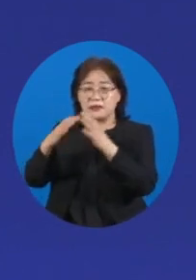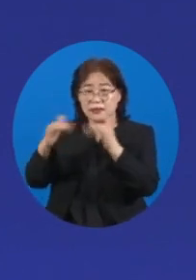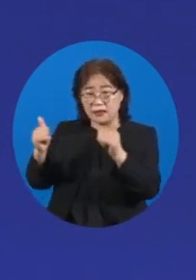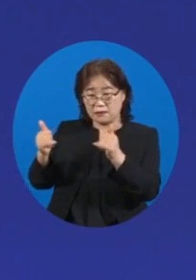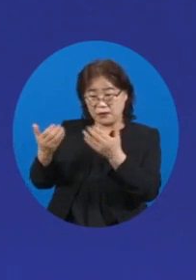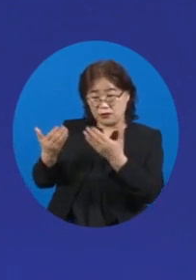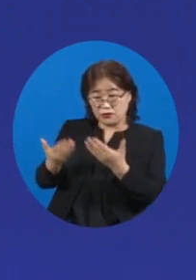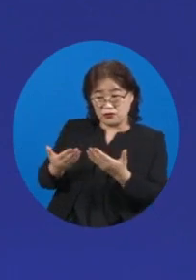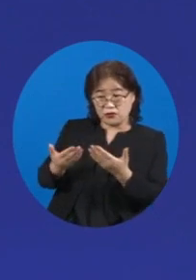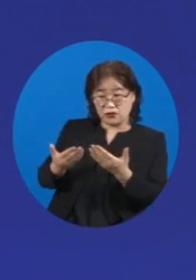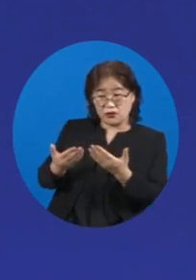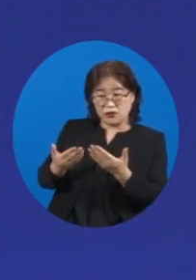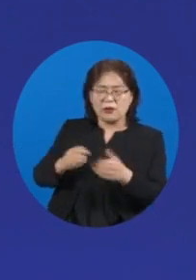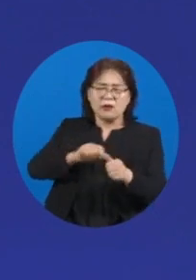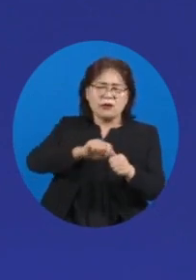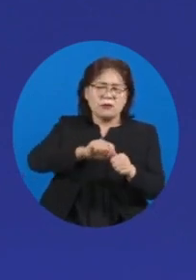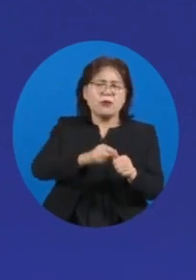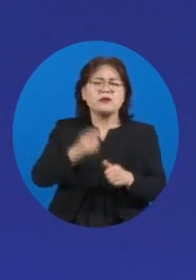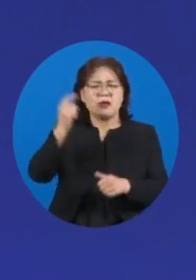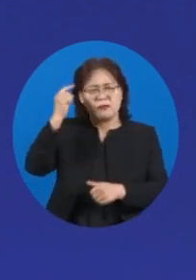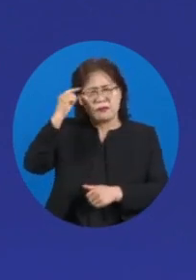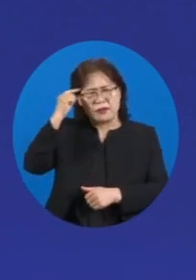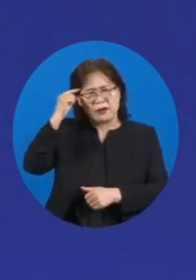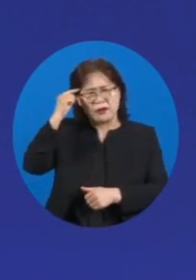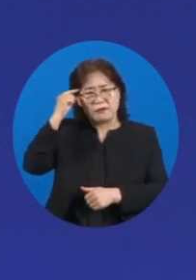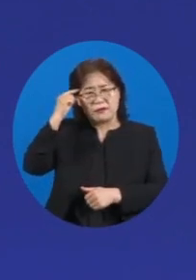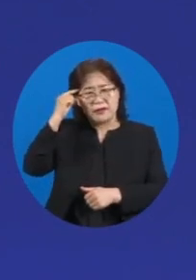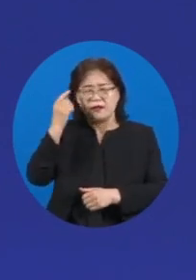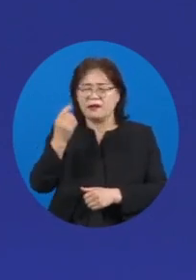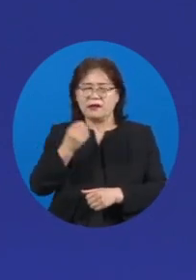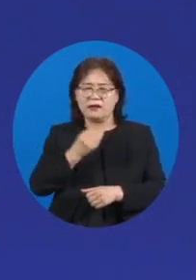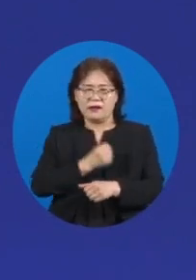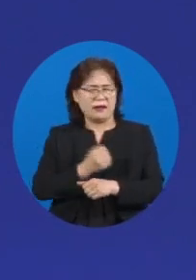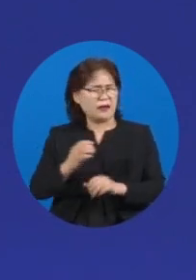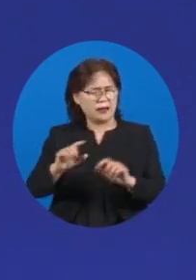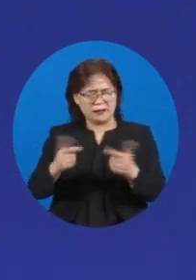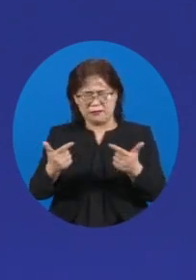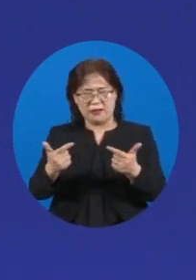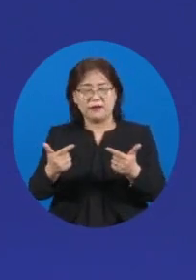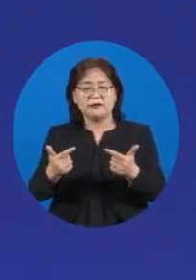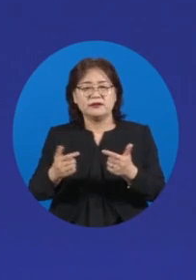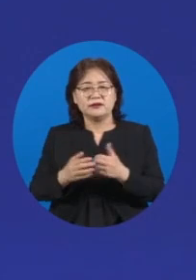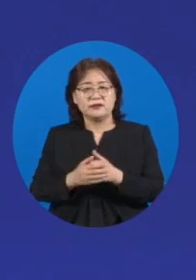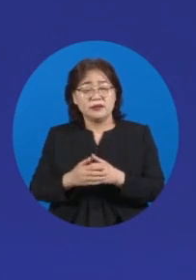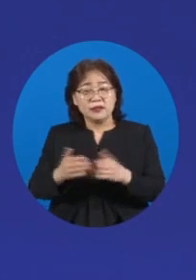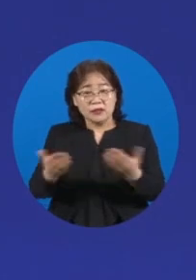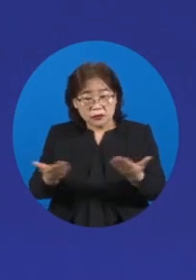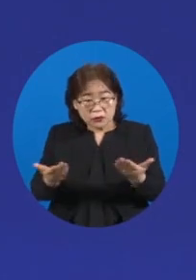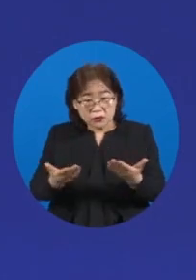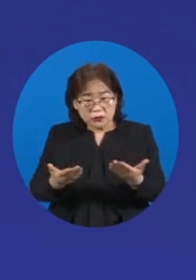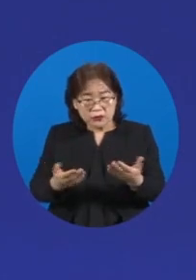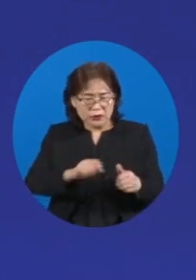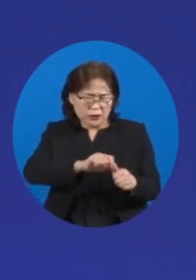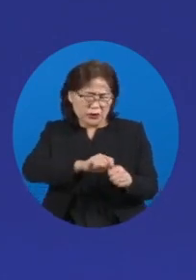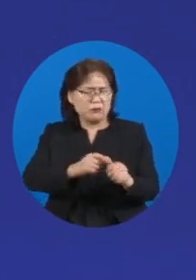주신 형벌이라고 생각합니다 근데 여러분 그렇지가 않아요 노동은 형벌이 아닙니다